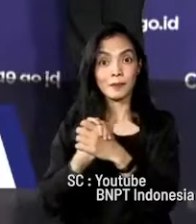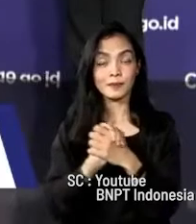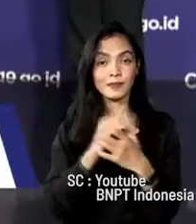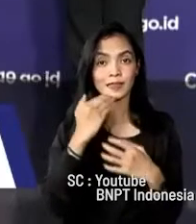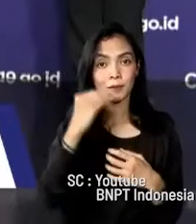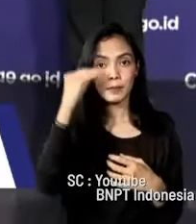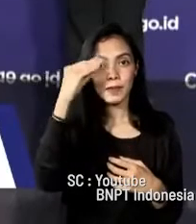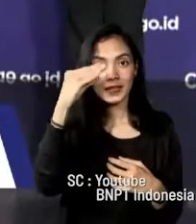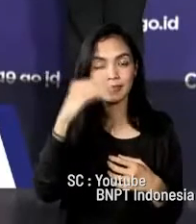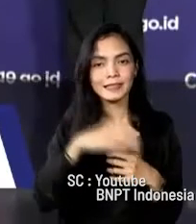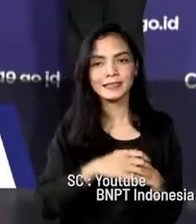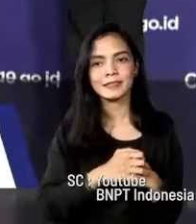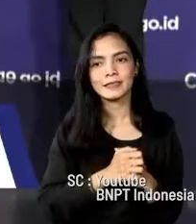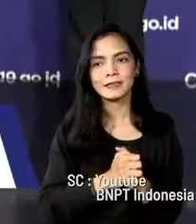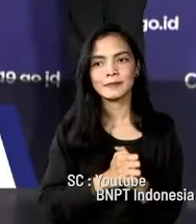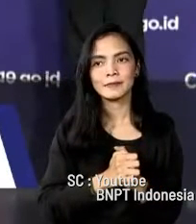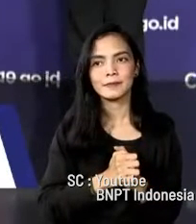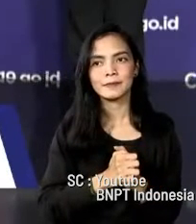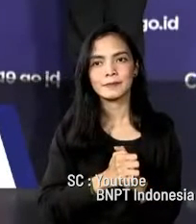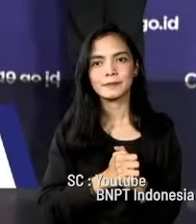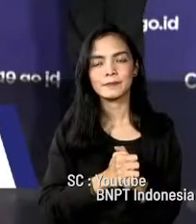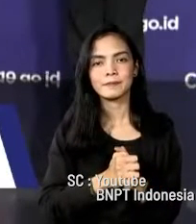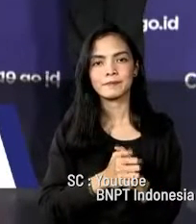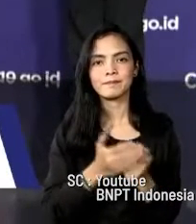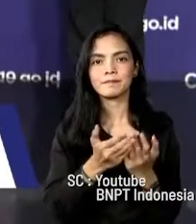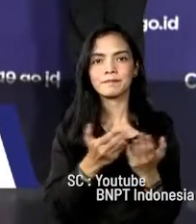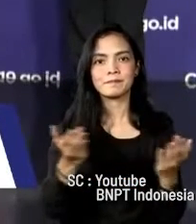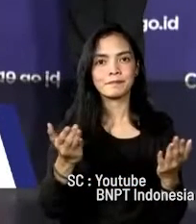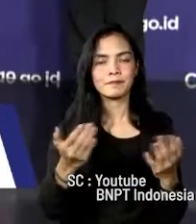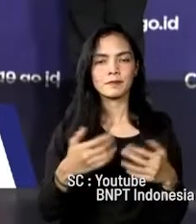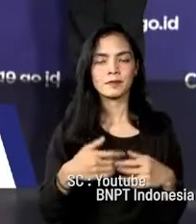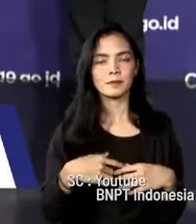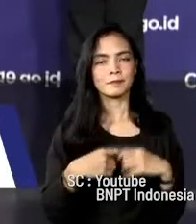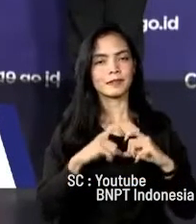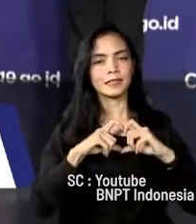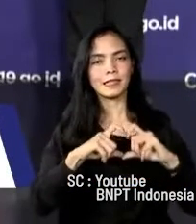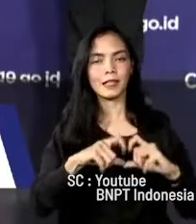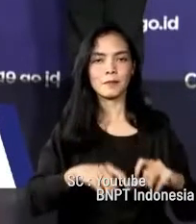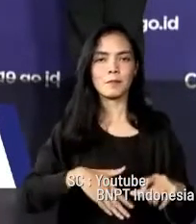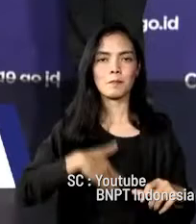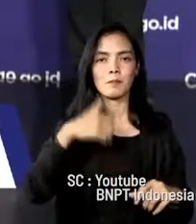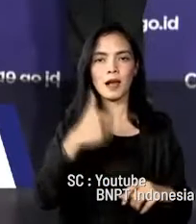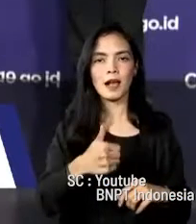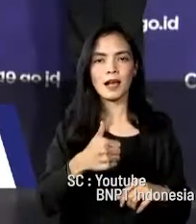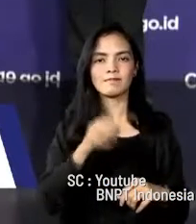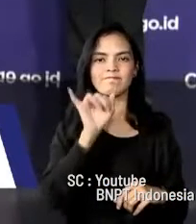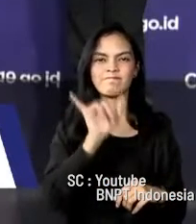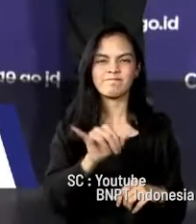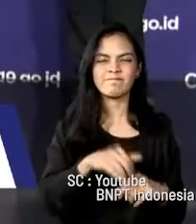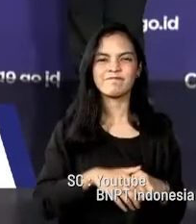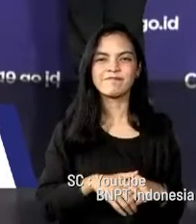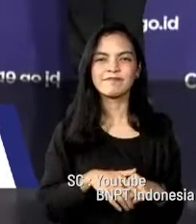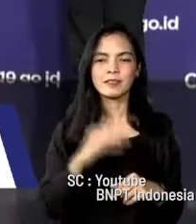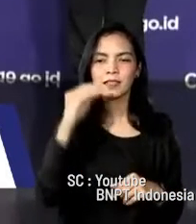rekan-rekan media yang saya cintai dan saya banggakan Pada hari ini